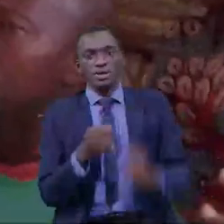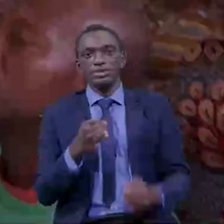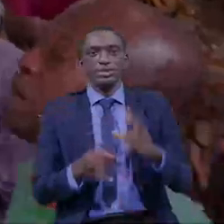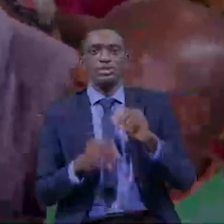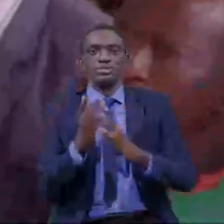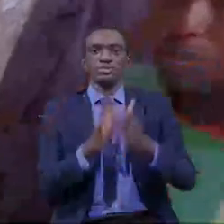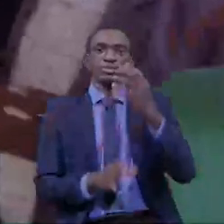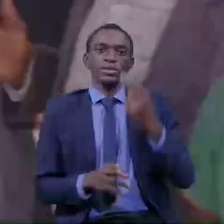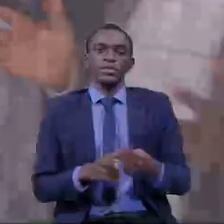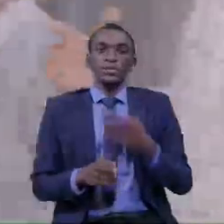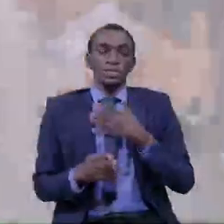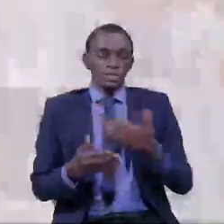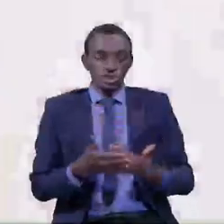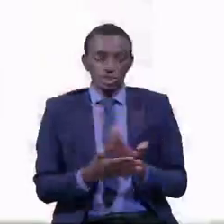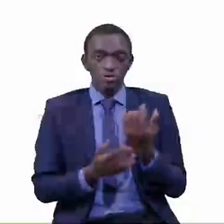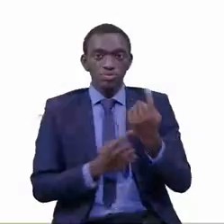Et